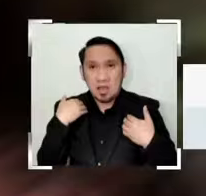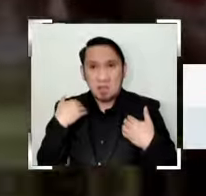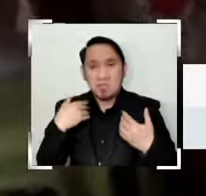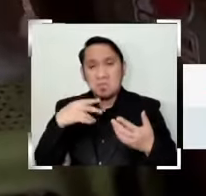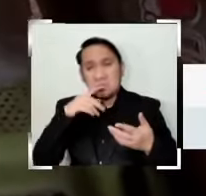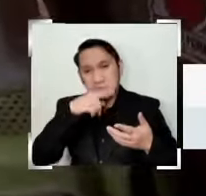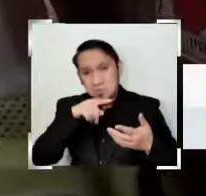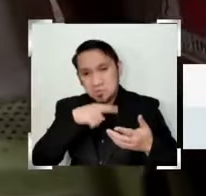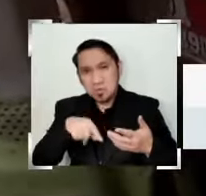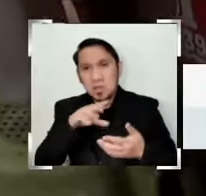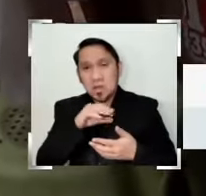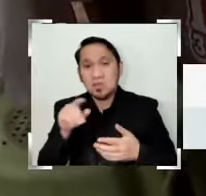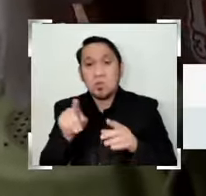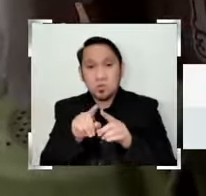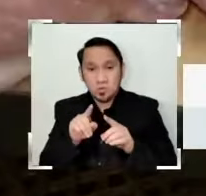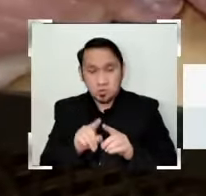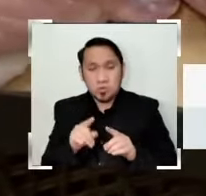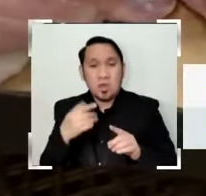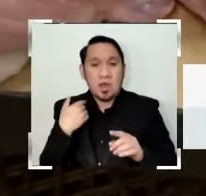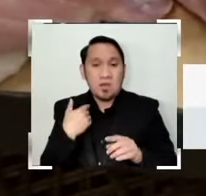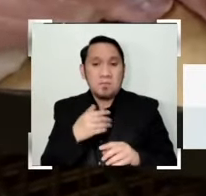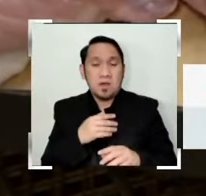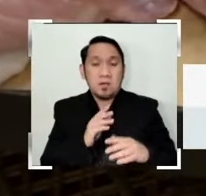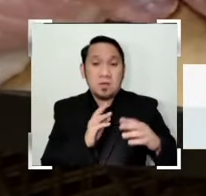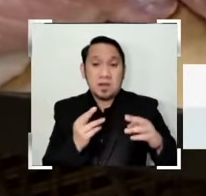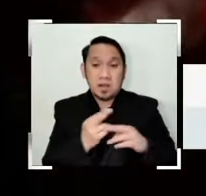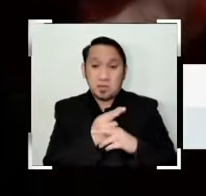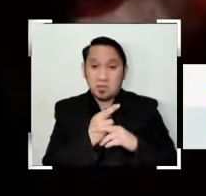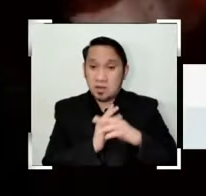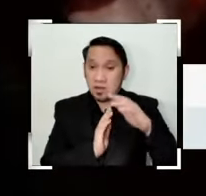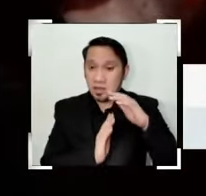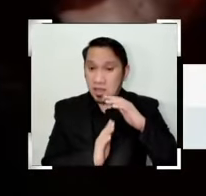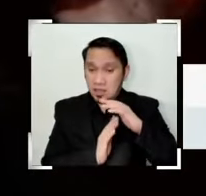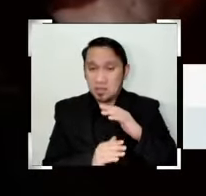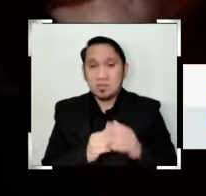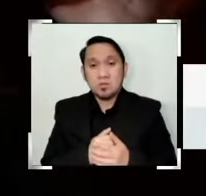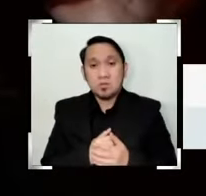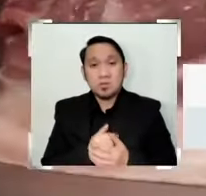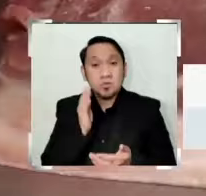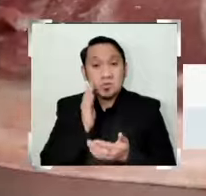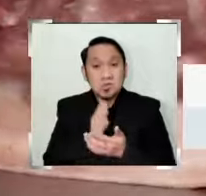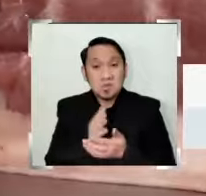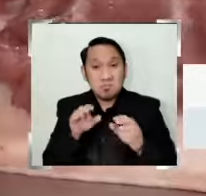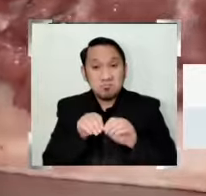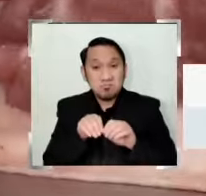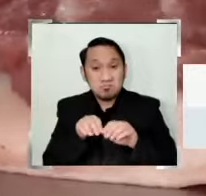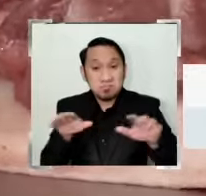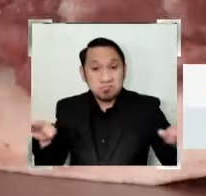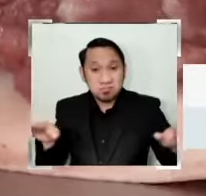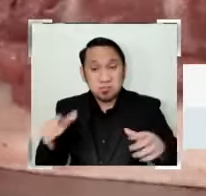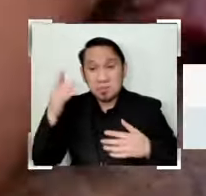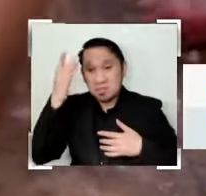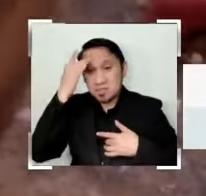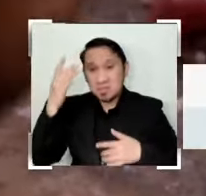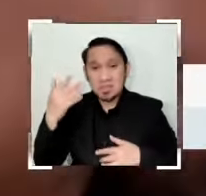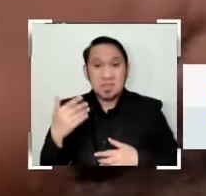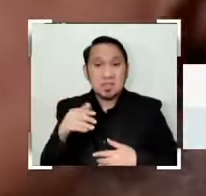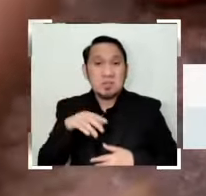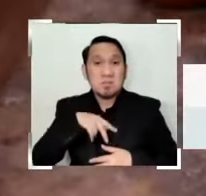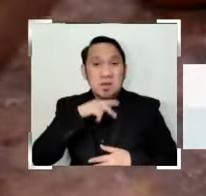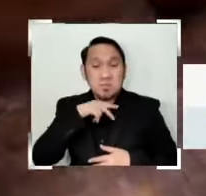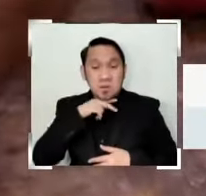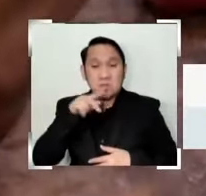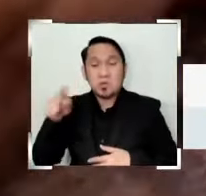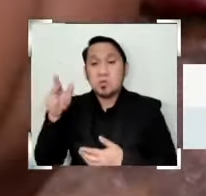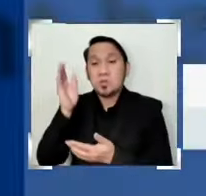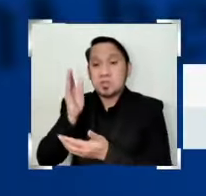po kami. Para mapigilan ang pagkalat ng ASF, pansamantalang ipinagbawal ang pag-import mula Singapore ng mga baboy at mga produkto